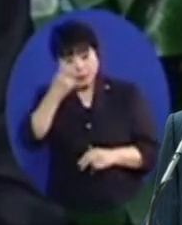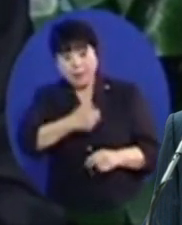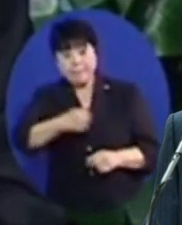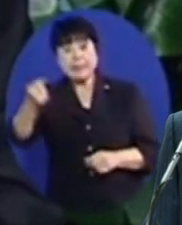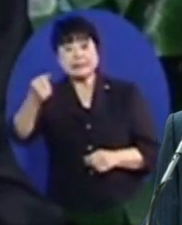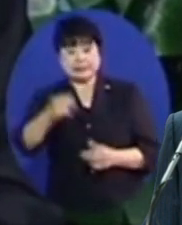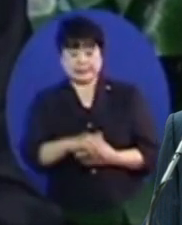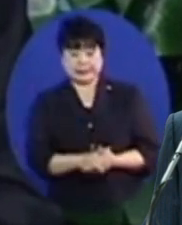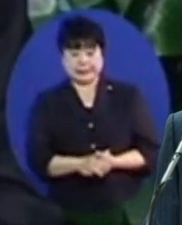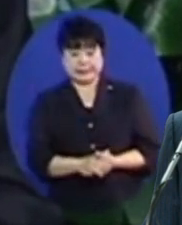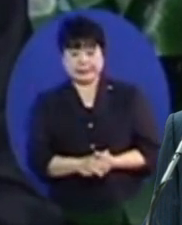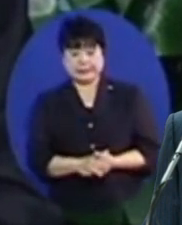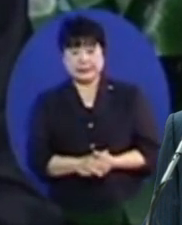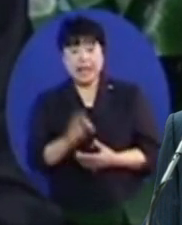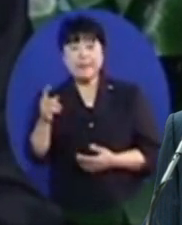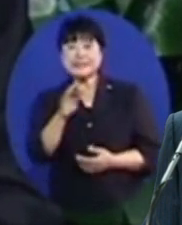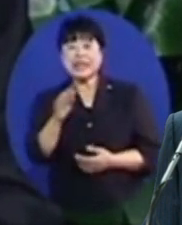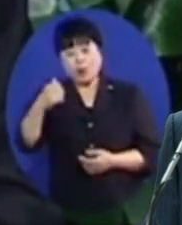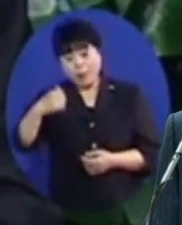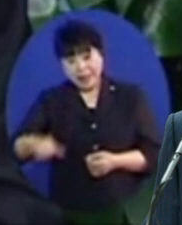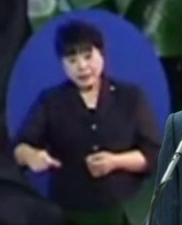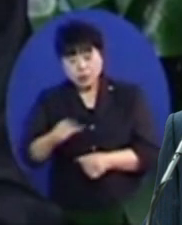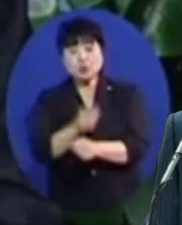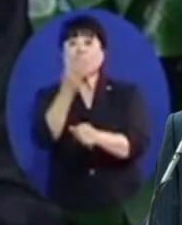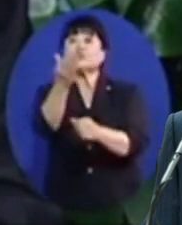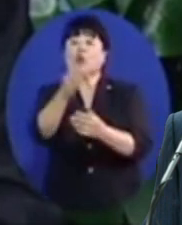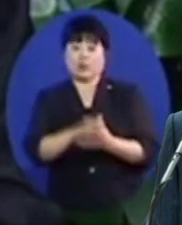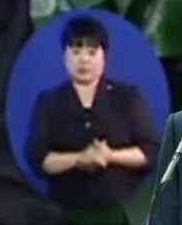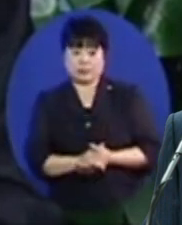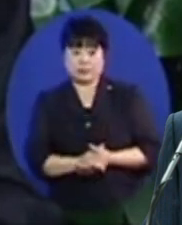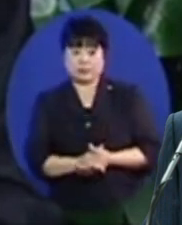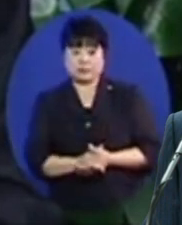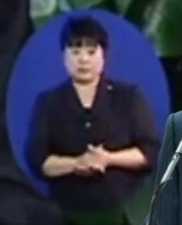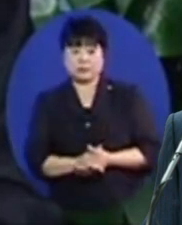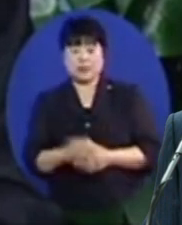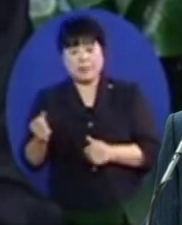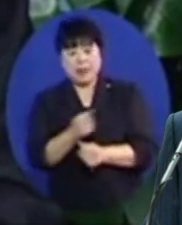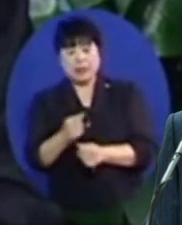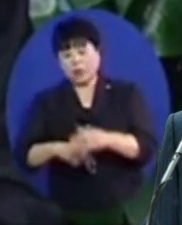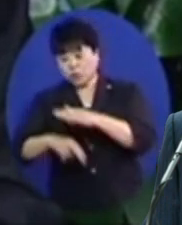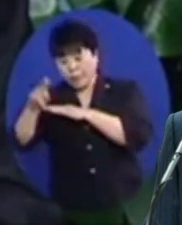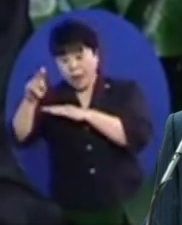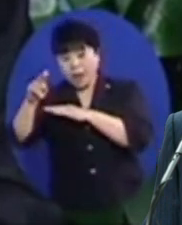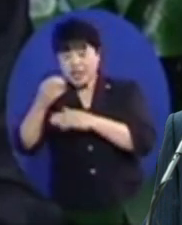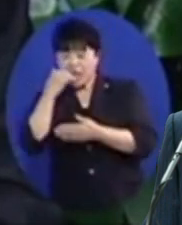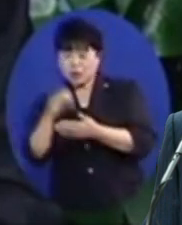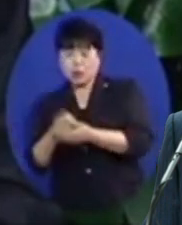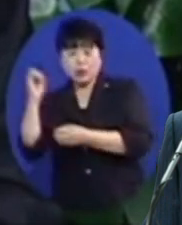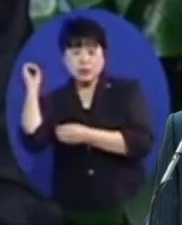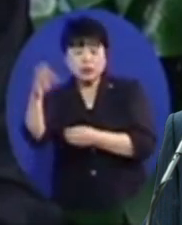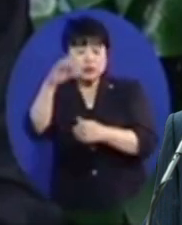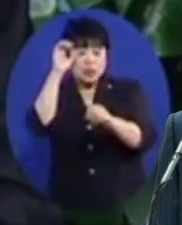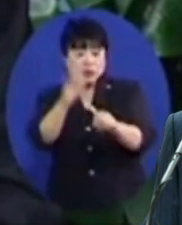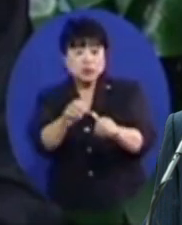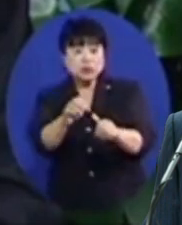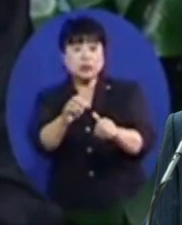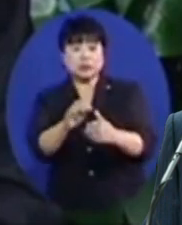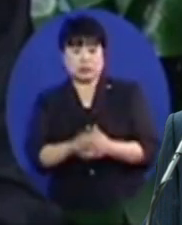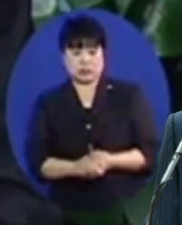반란을 일으켰던 압살롬 아들을 용서했으며 반란을 피해 도망가는 다윗에게 돌을 던지며 저주하던